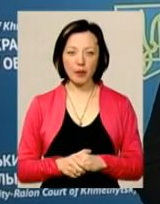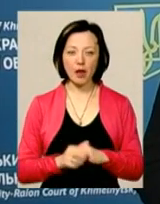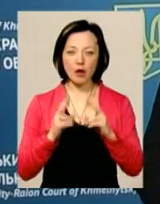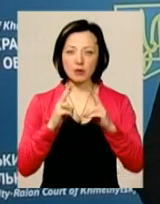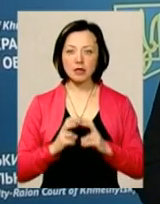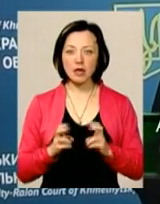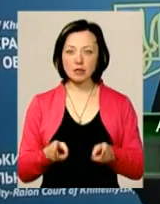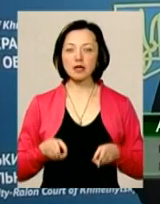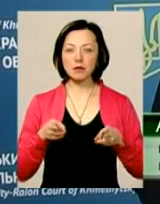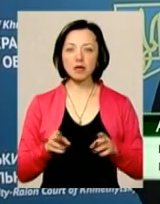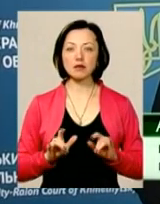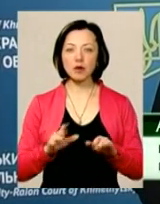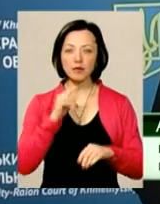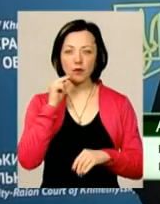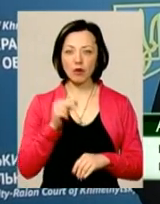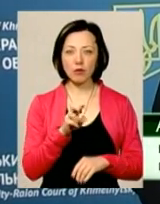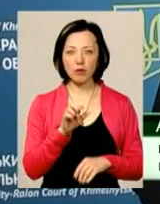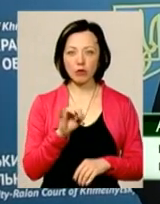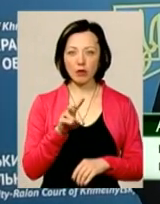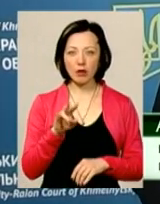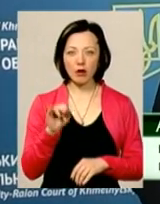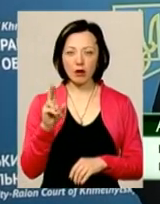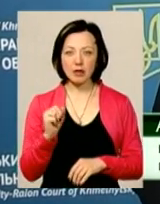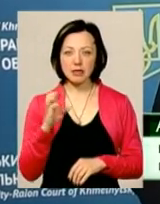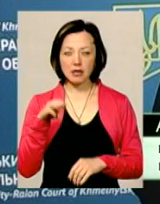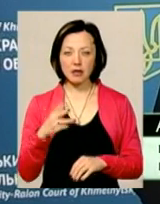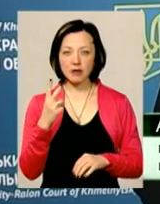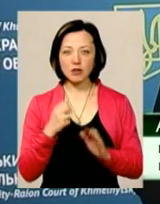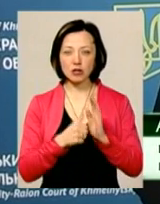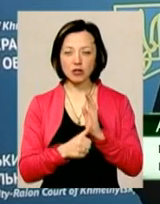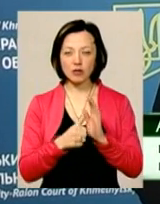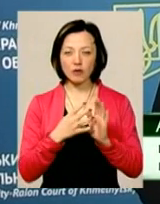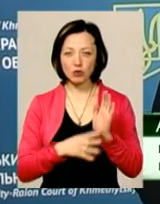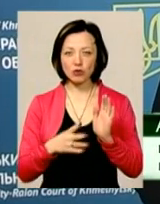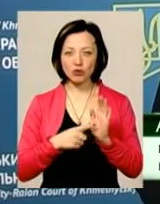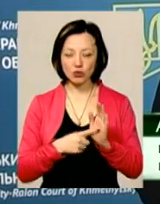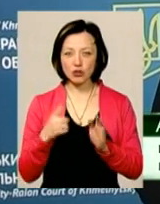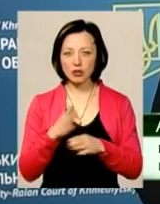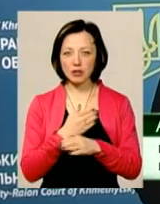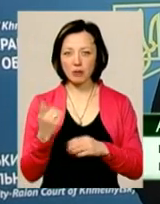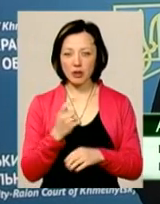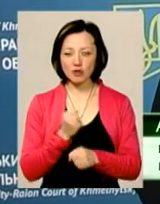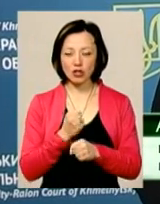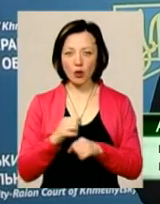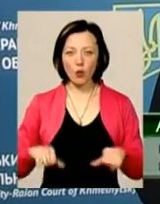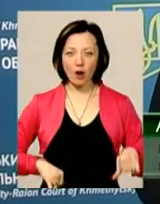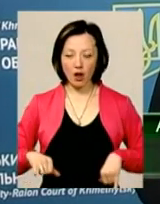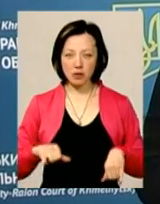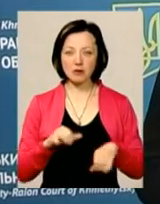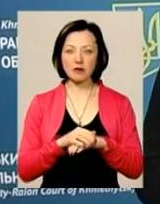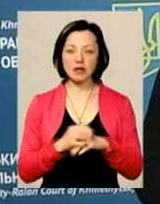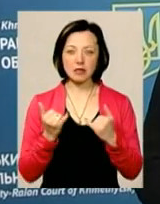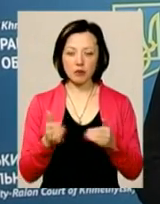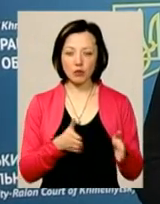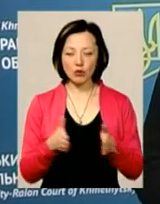кримінальна справа по обвинуваченню Бурлика за статтею 296 частини 1, це вчинення хуліганства.